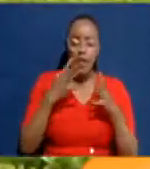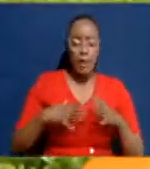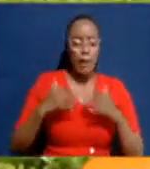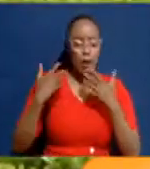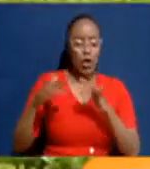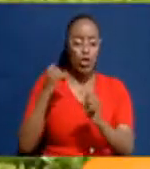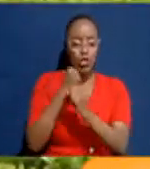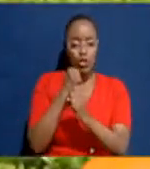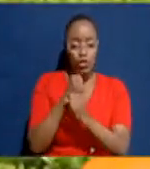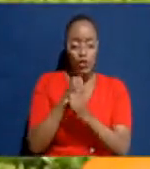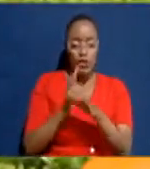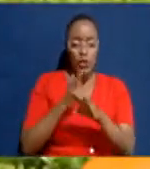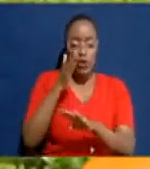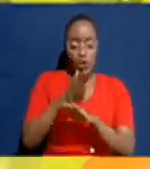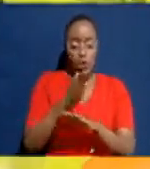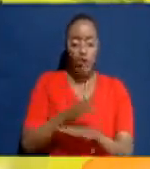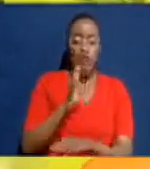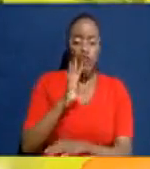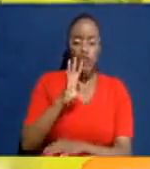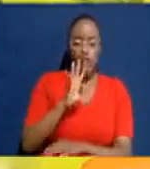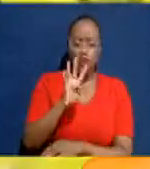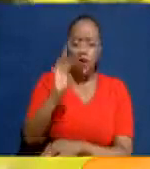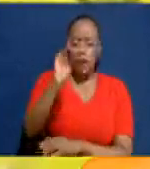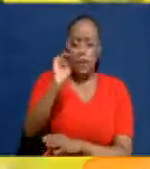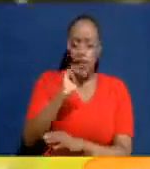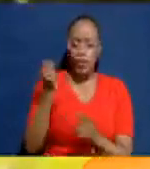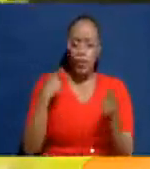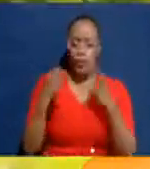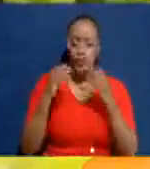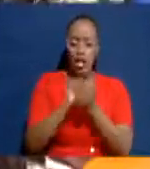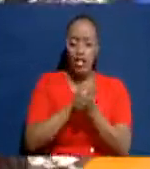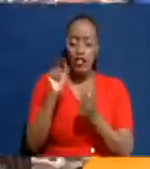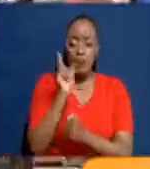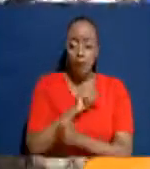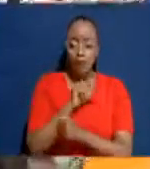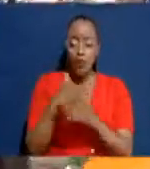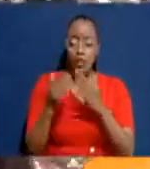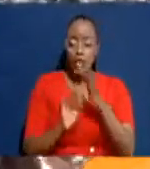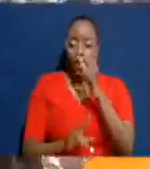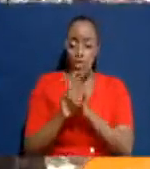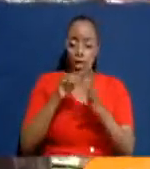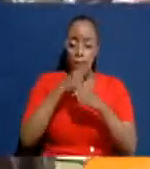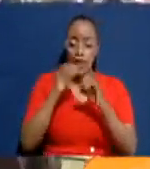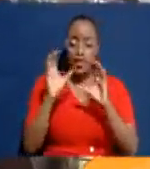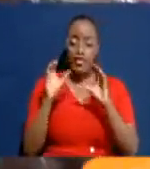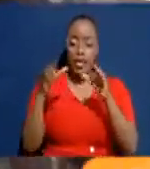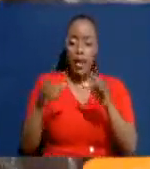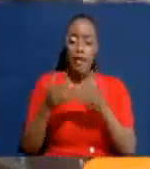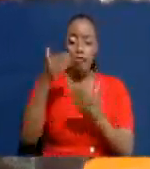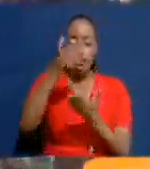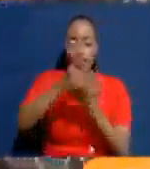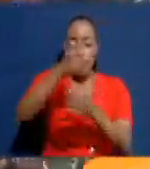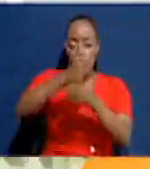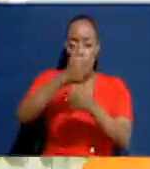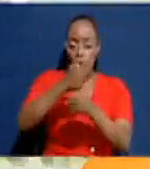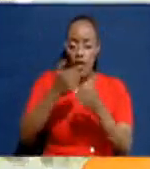kazi, huku zaidi ya kilo milioni 4 za majani chai zikiharibiwa. Tukio lilofanya kampuni hiyo kusitisha shughuli